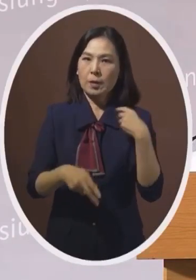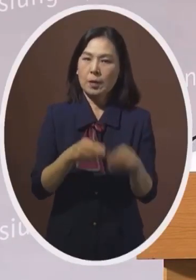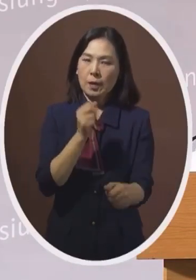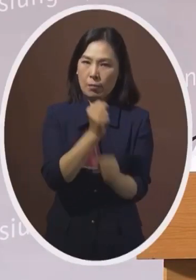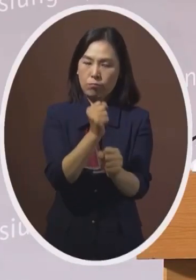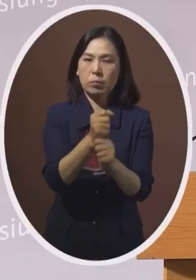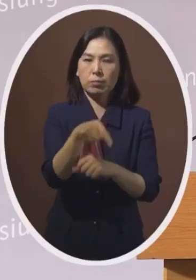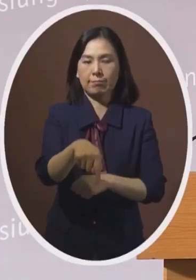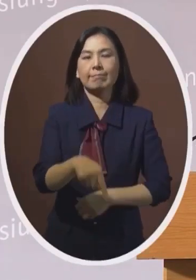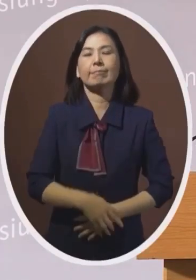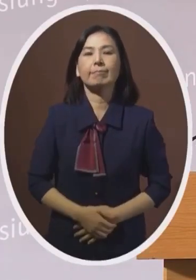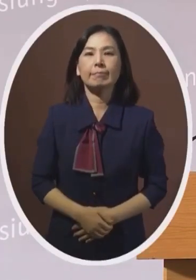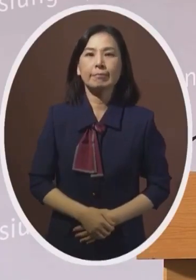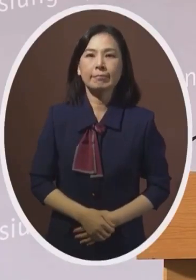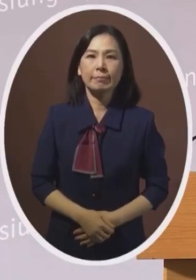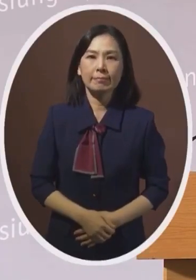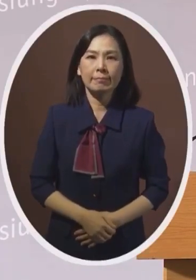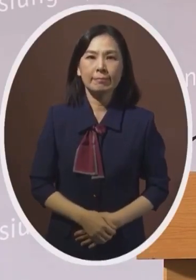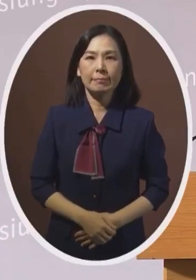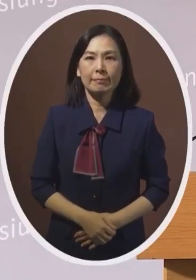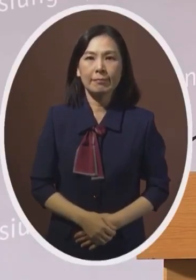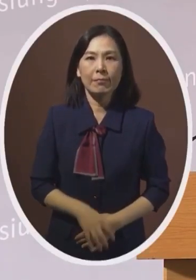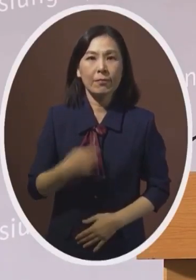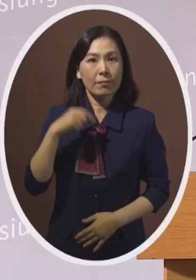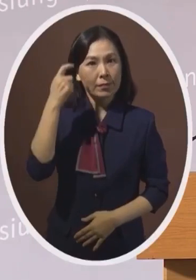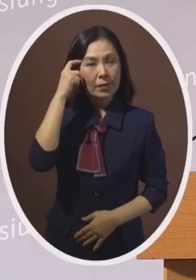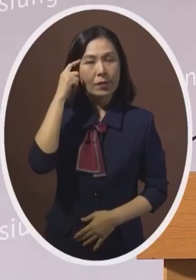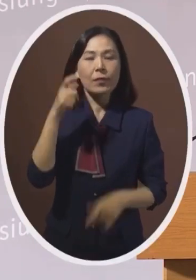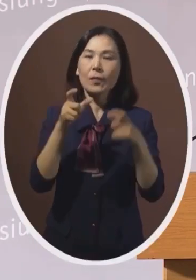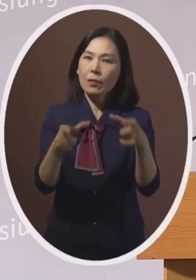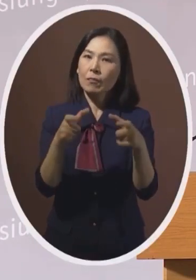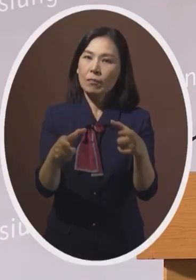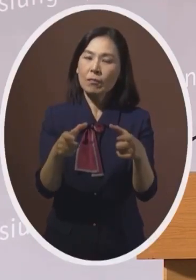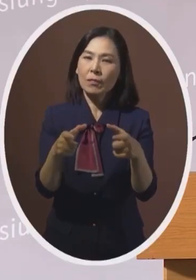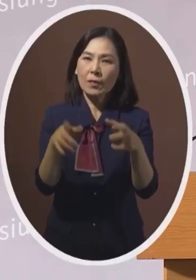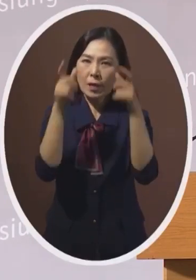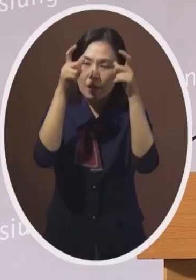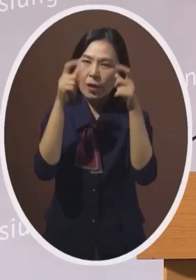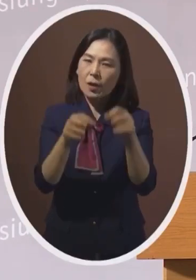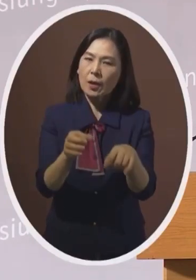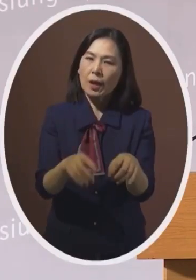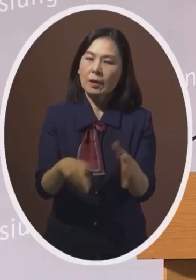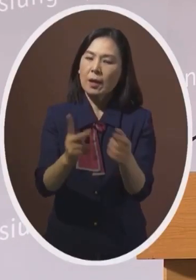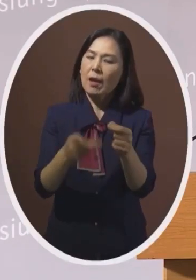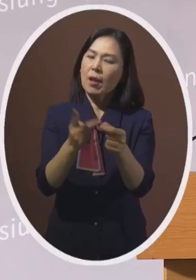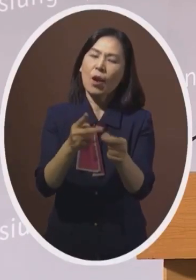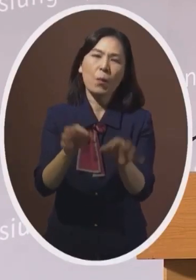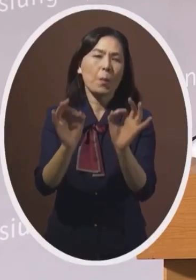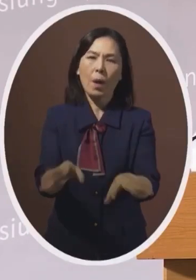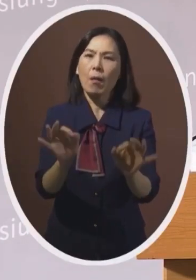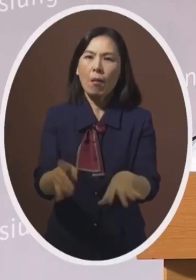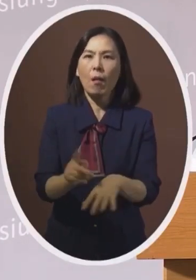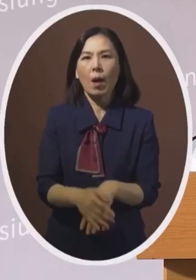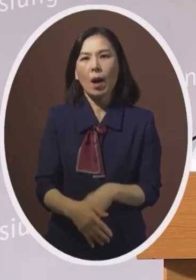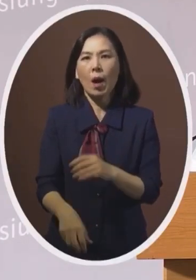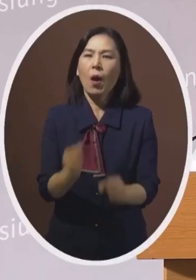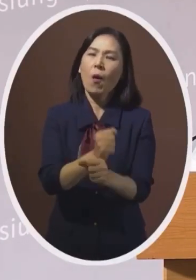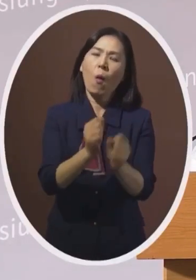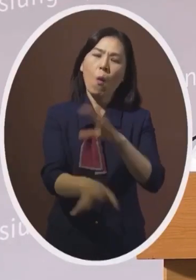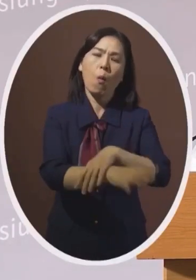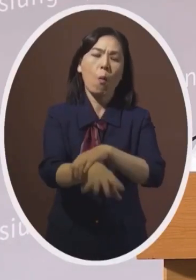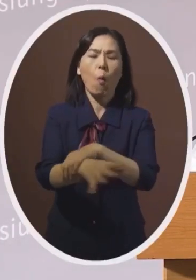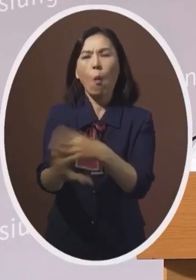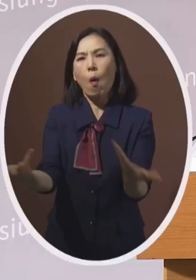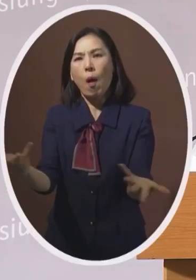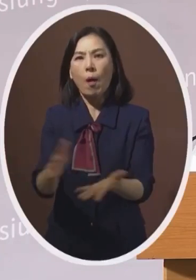诺的候选人。我想，高雄已经浪费了2年的时间，也空转了2年的时间。每一次，假如